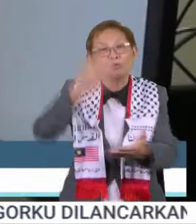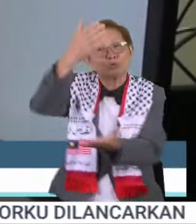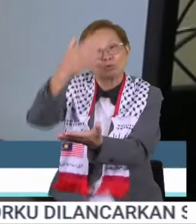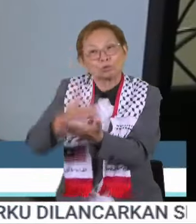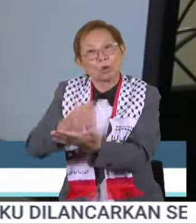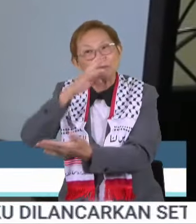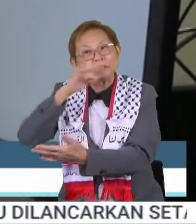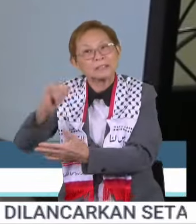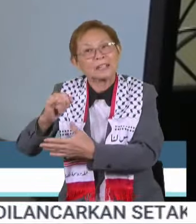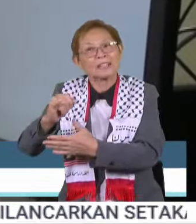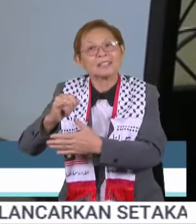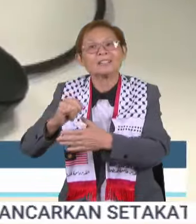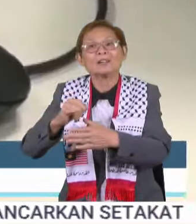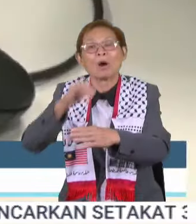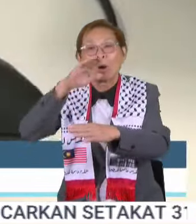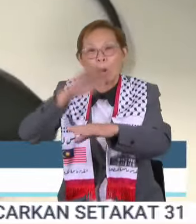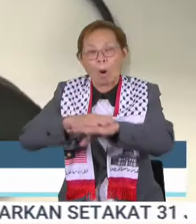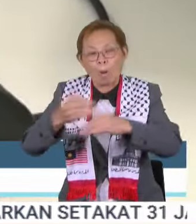itu.